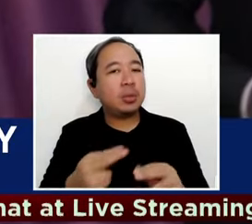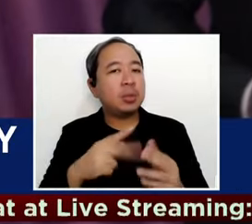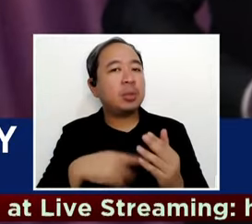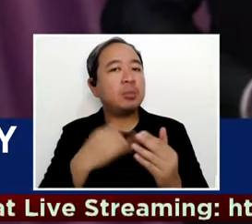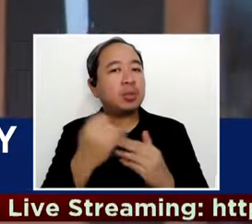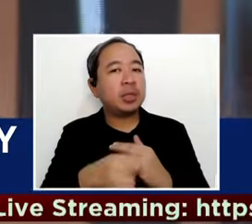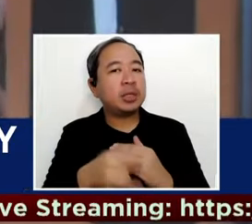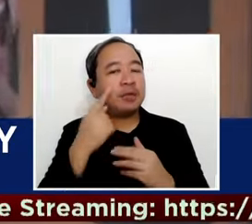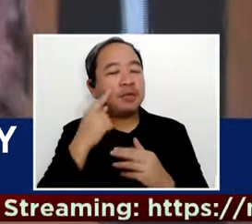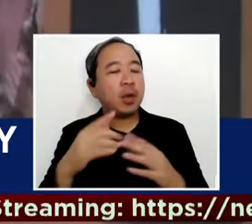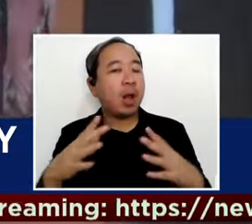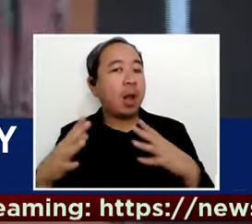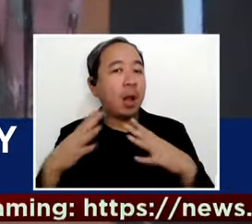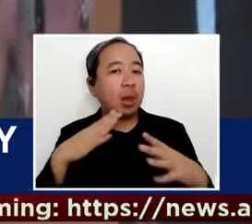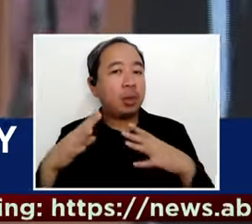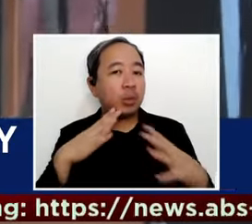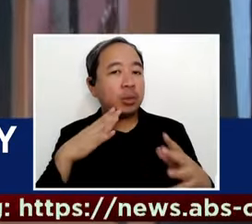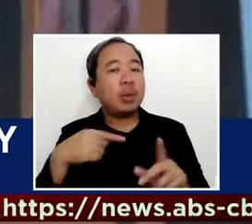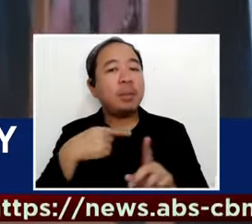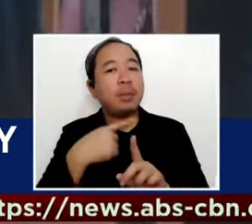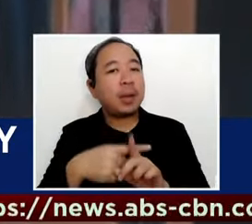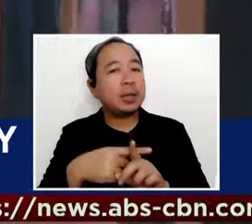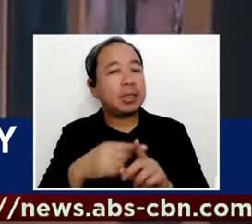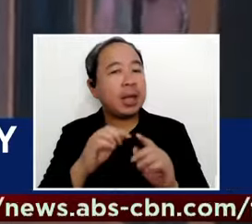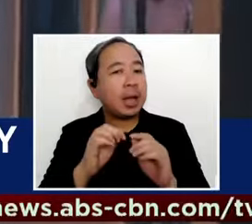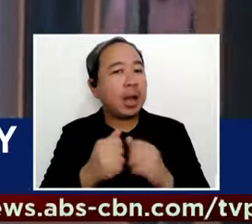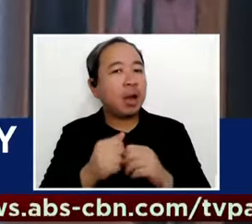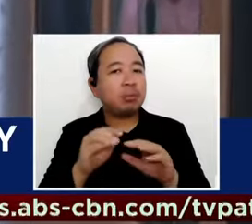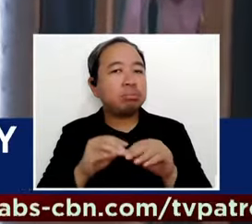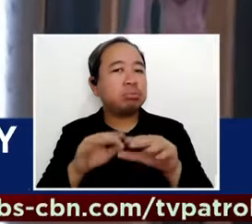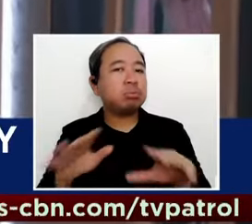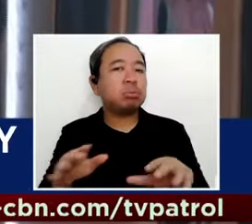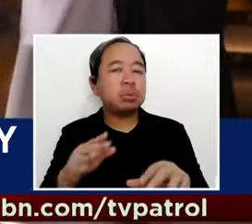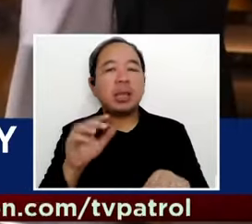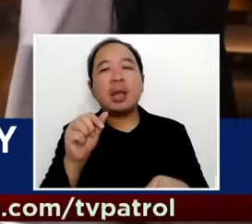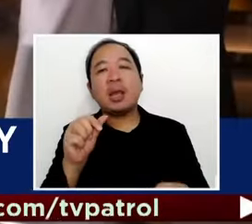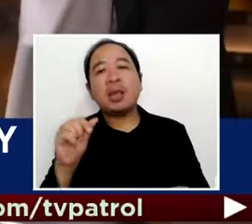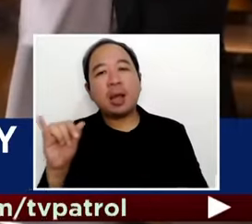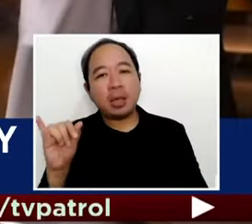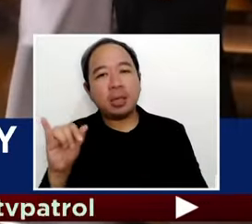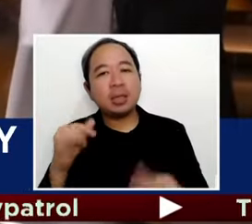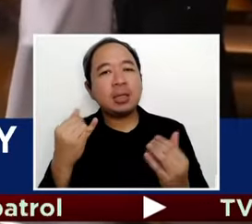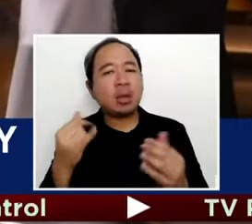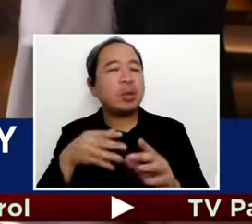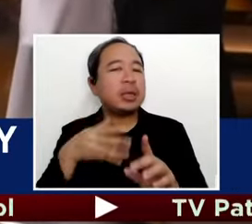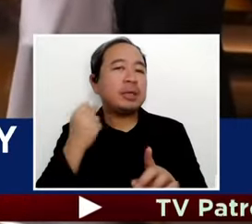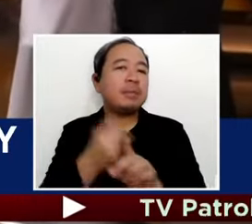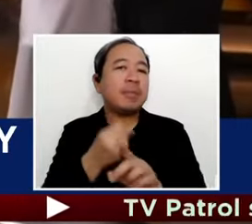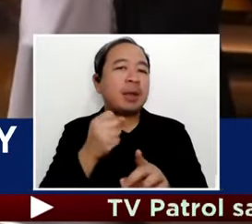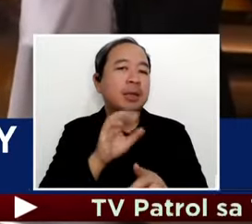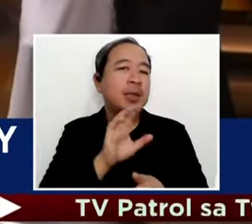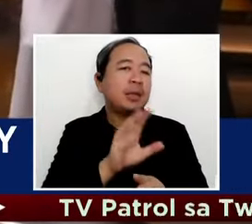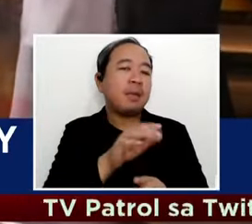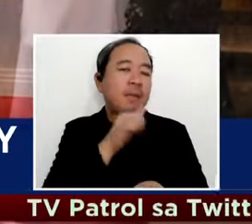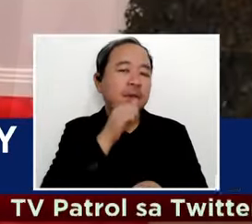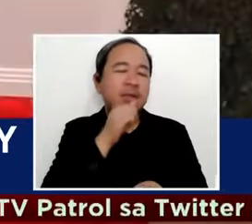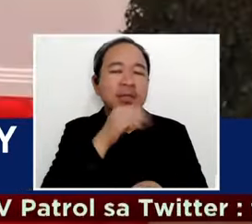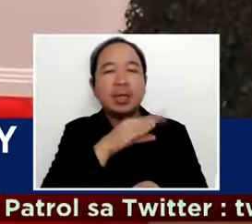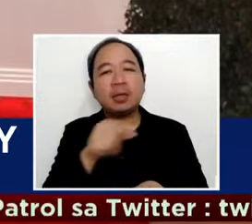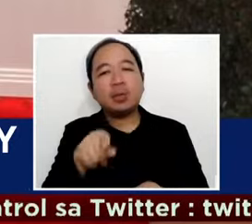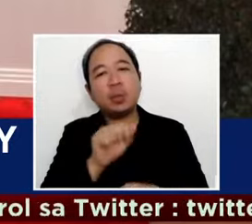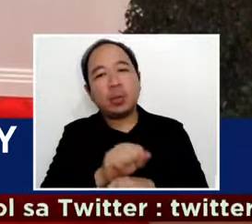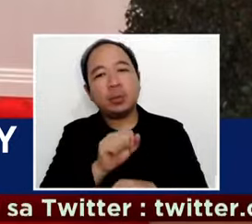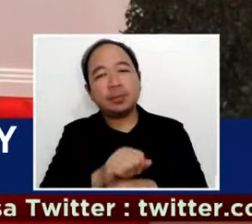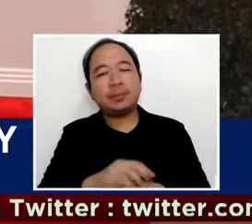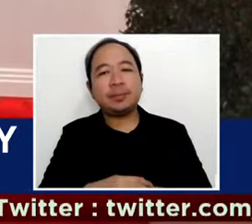Hollywood matapos ang strike at ang pagiging talamak ng artificial intelligence na nakakaapekto sa kanilang privacy at trabaho.